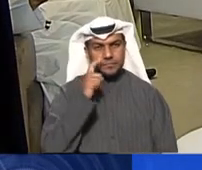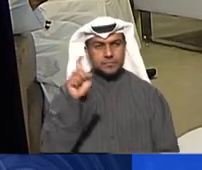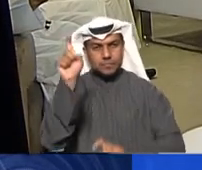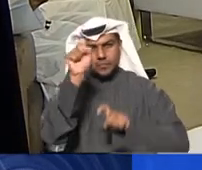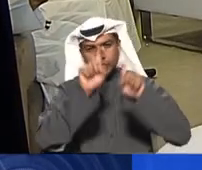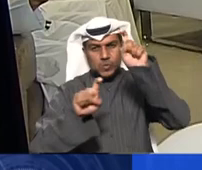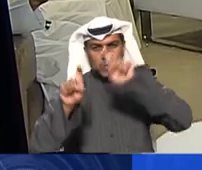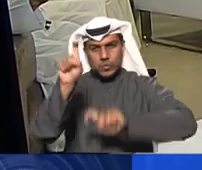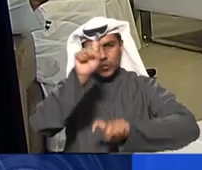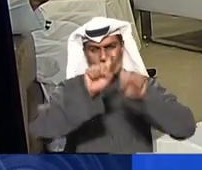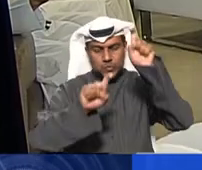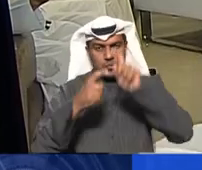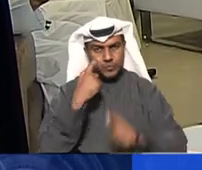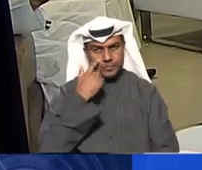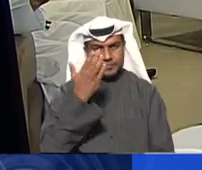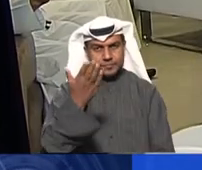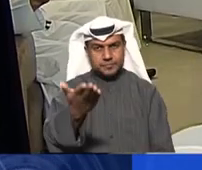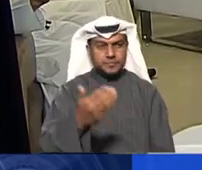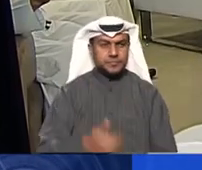صباح.